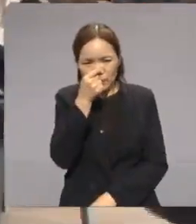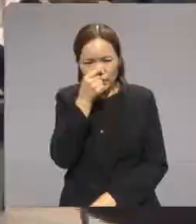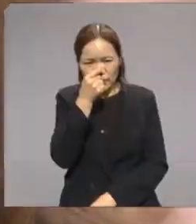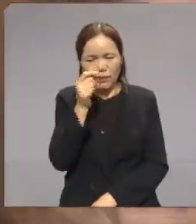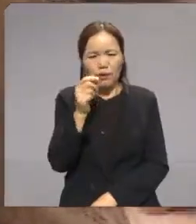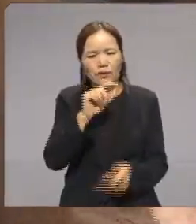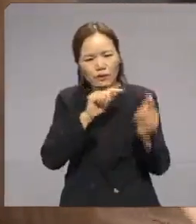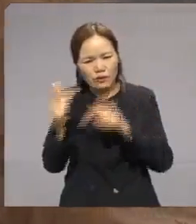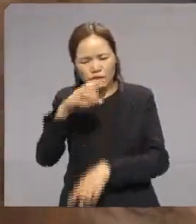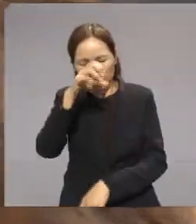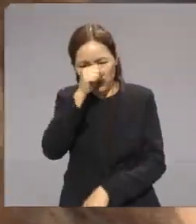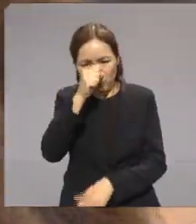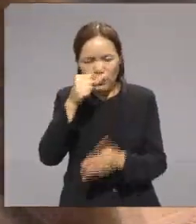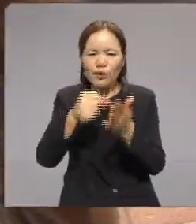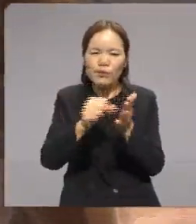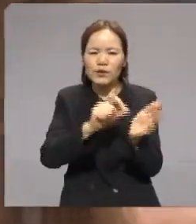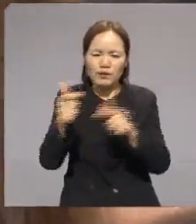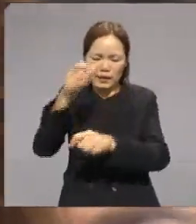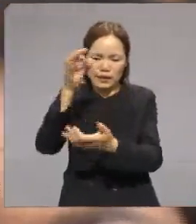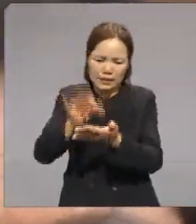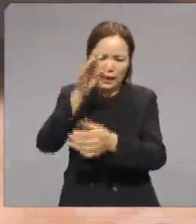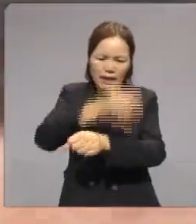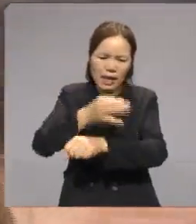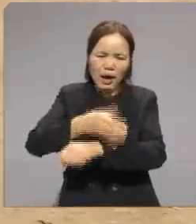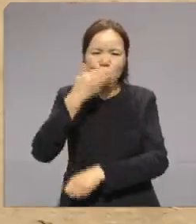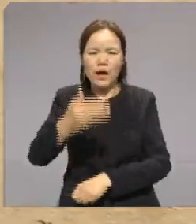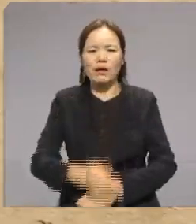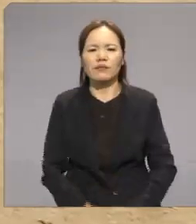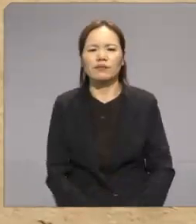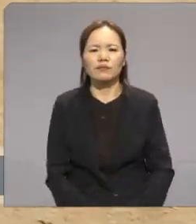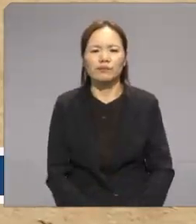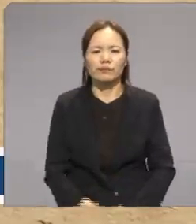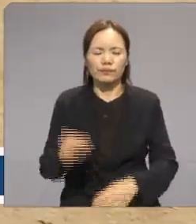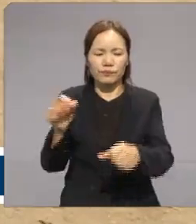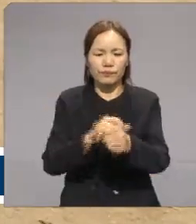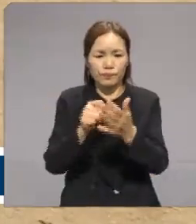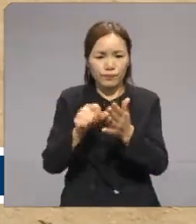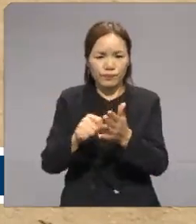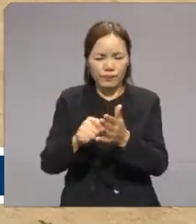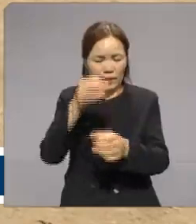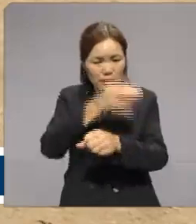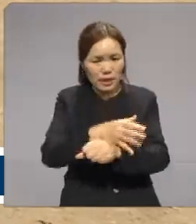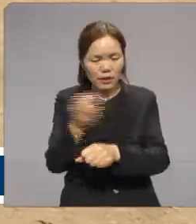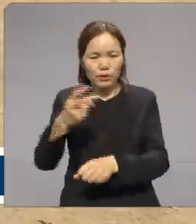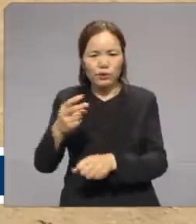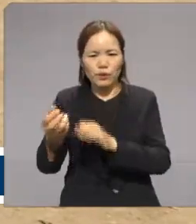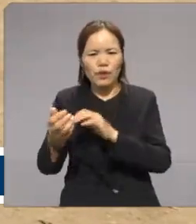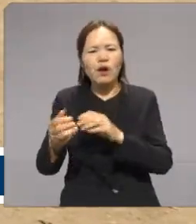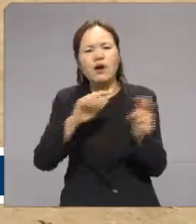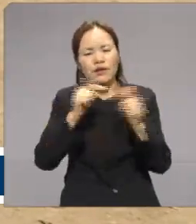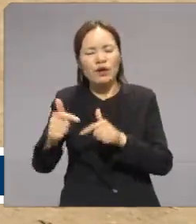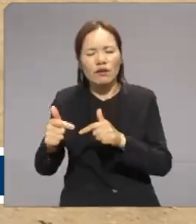등 좋은 품질의 특산물을 저렴하게 즐길 수 있습니다. 특산품 구매는 물론 안동 차전놀이와